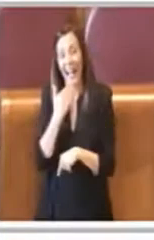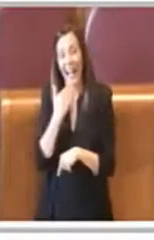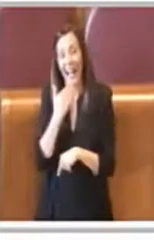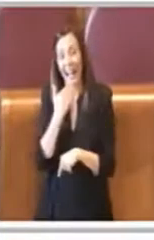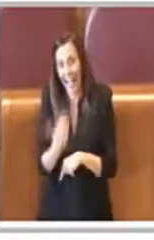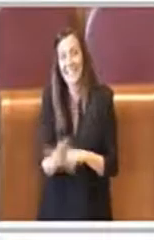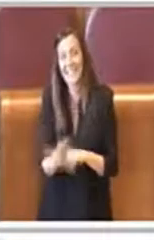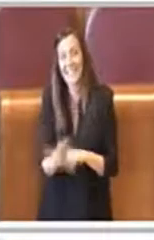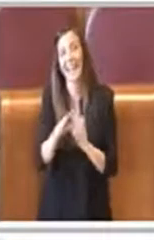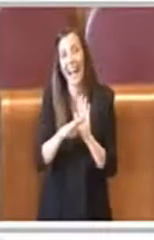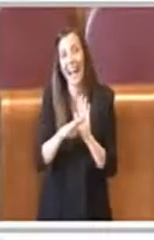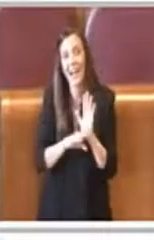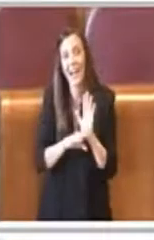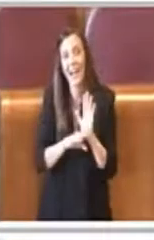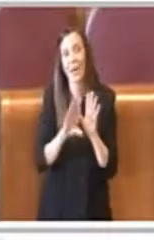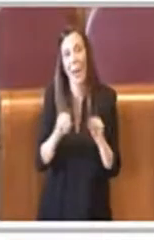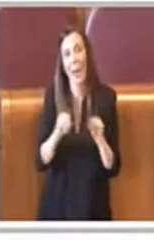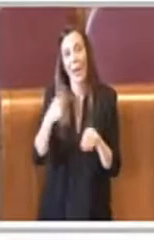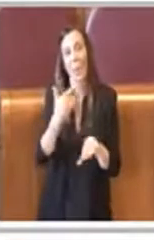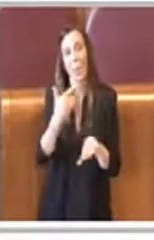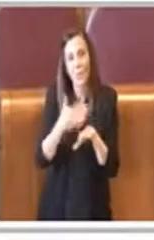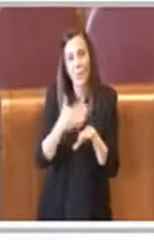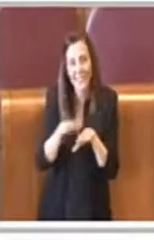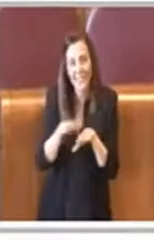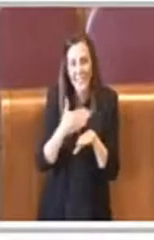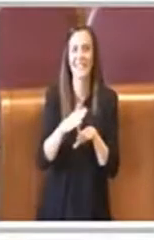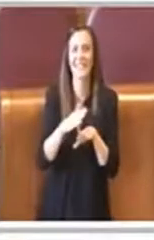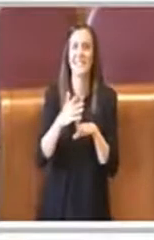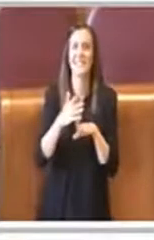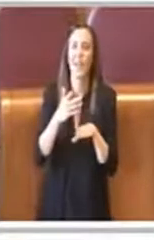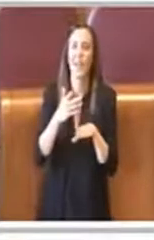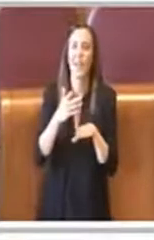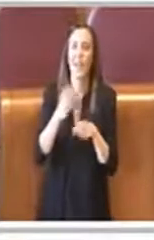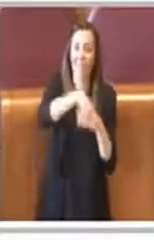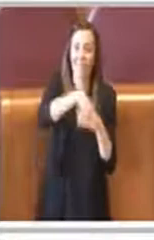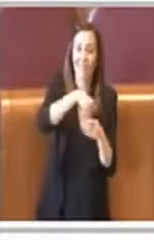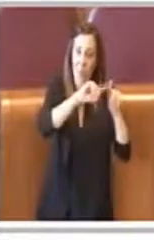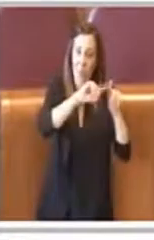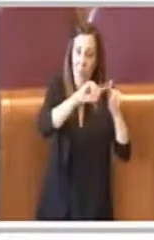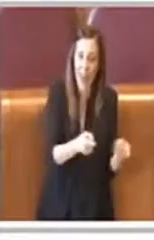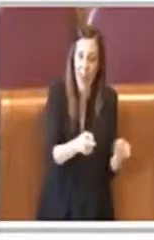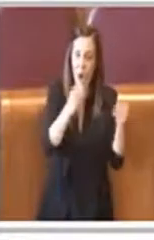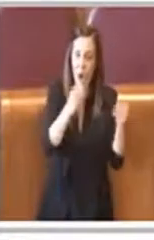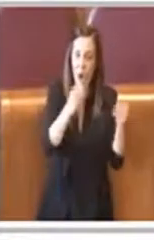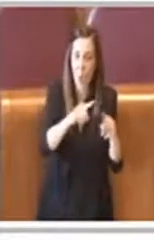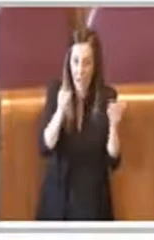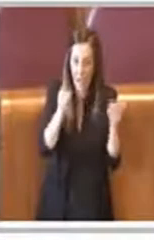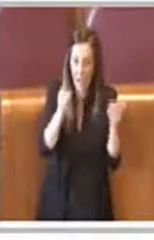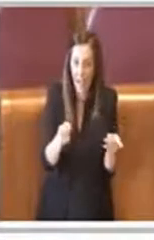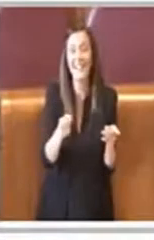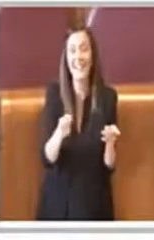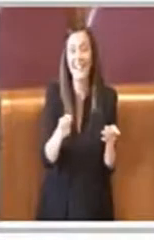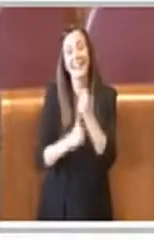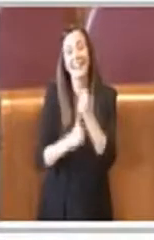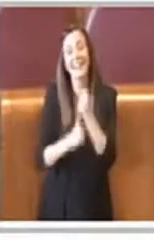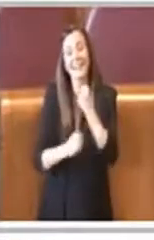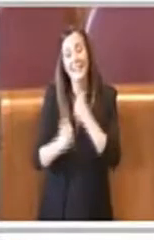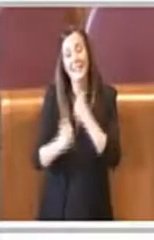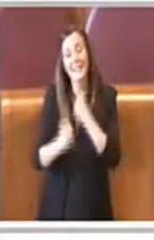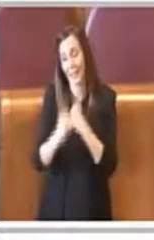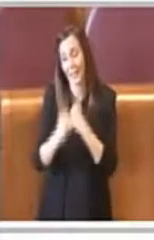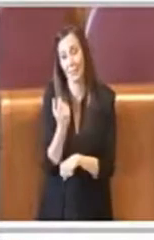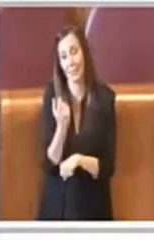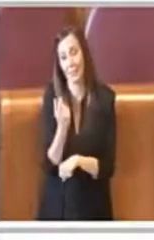deroga al catalogo degli arredi per l'utilizzo degli arredi magari interni ai locali e risparmio di soldi che in